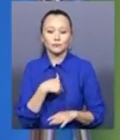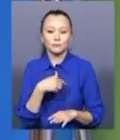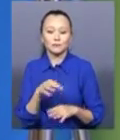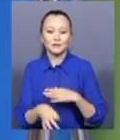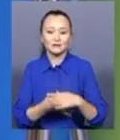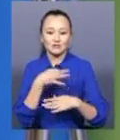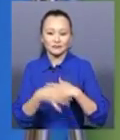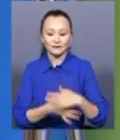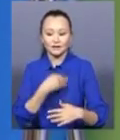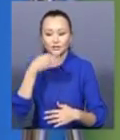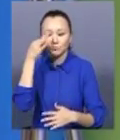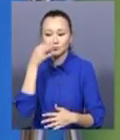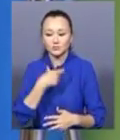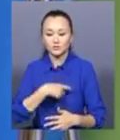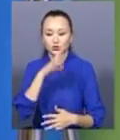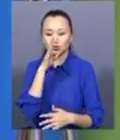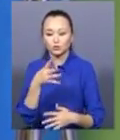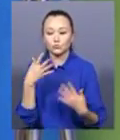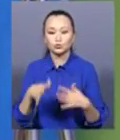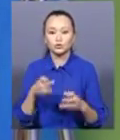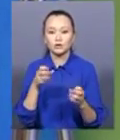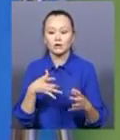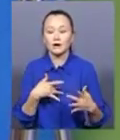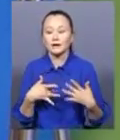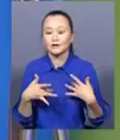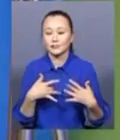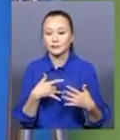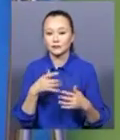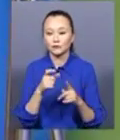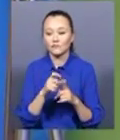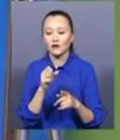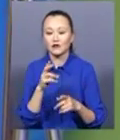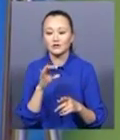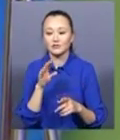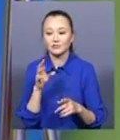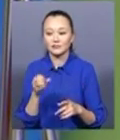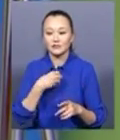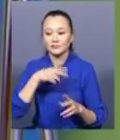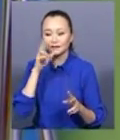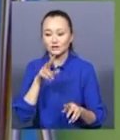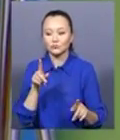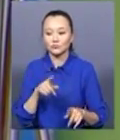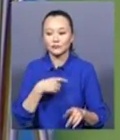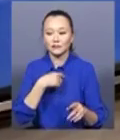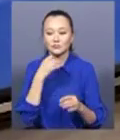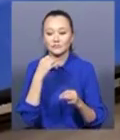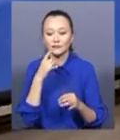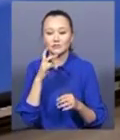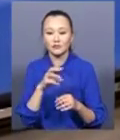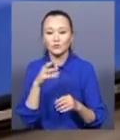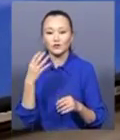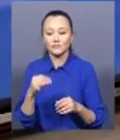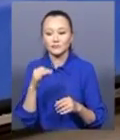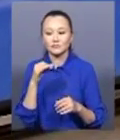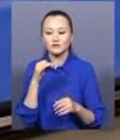потому что я помню себя с 4 лет уже только актрисой, хотя слова актриса не знала, что же я разговаривала на молдавском